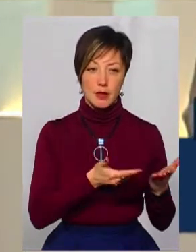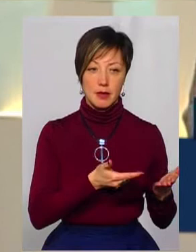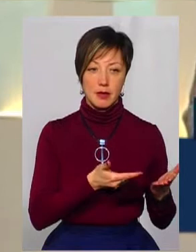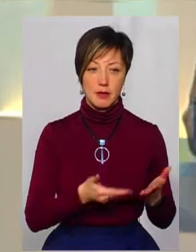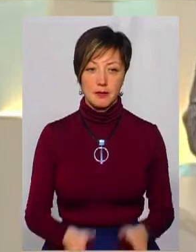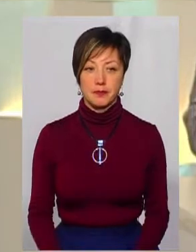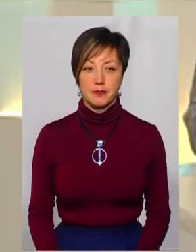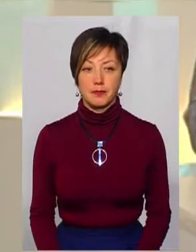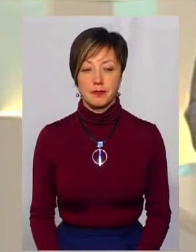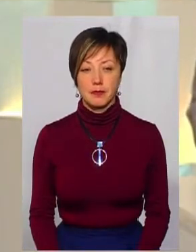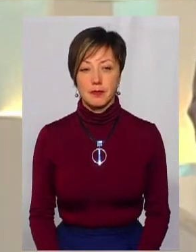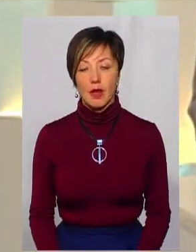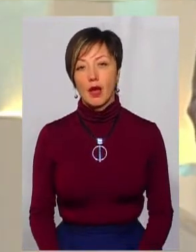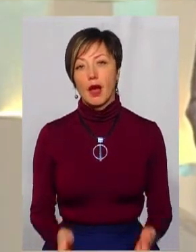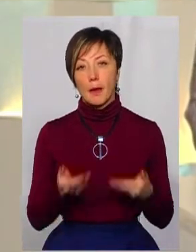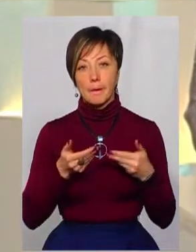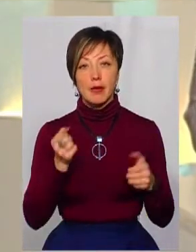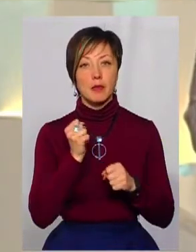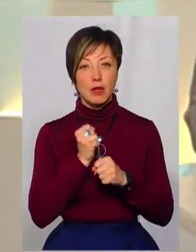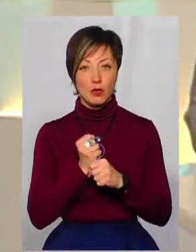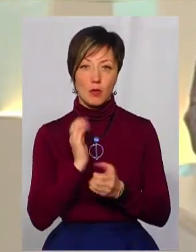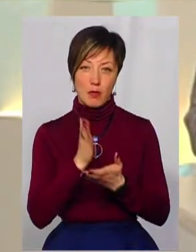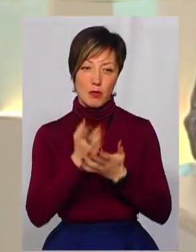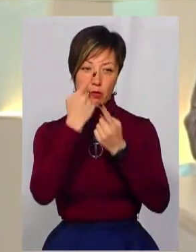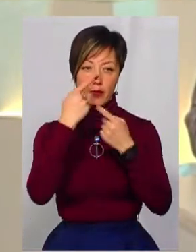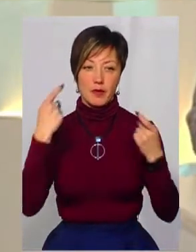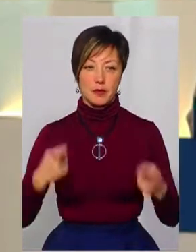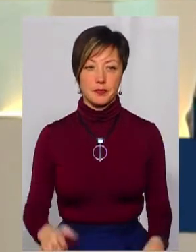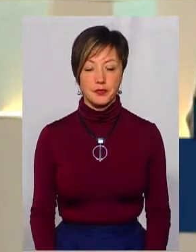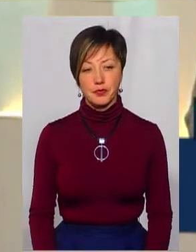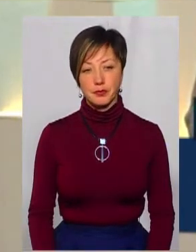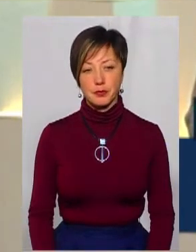бачите на екрані. Ми працюємо наживо.